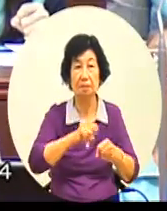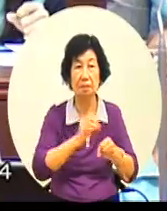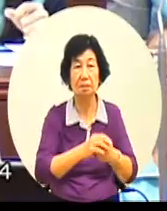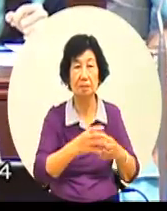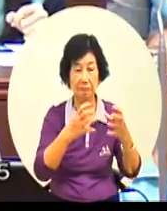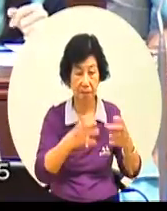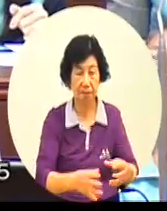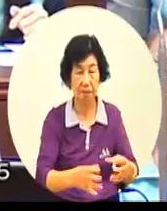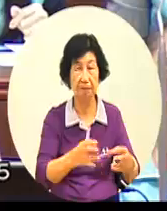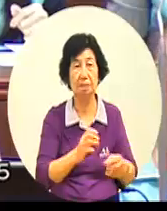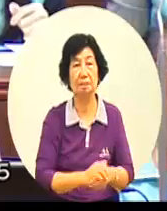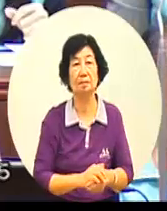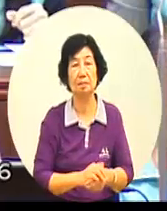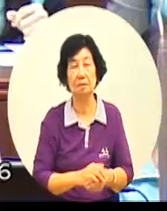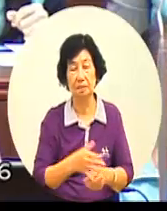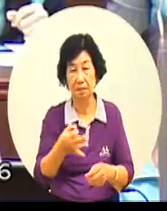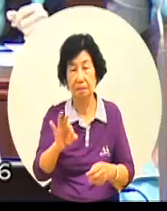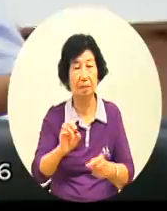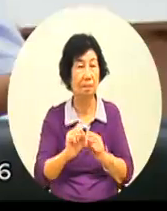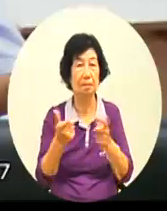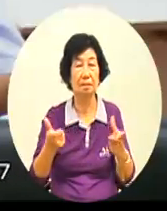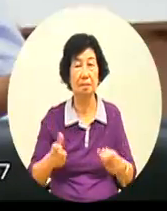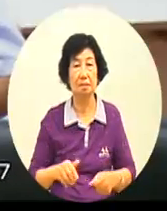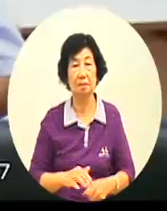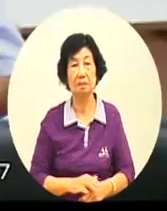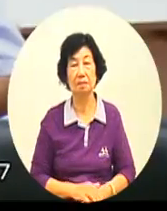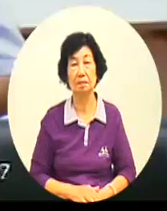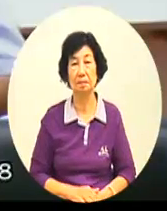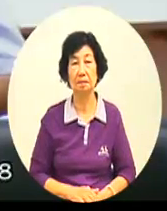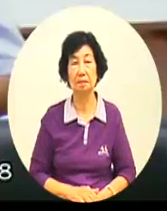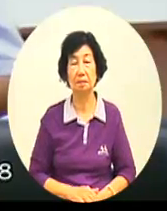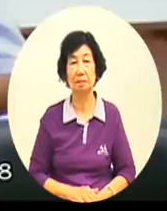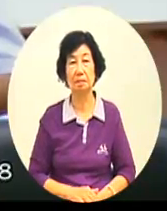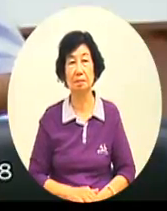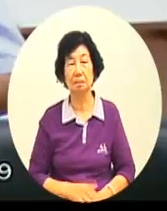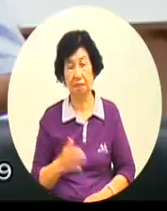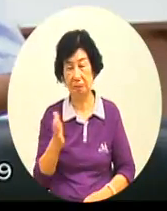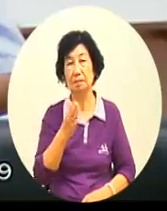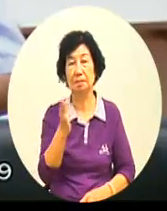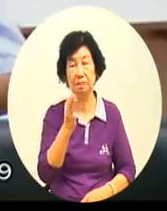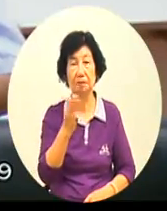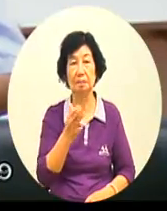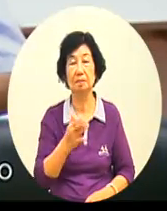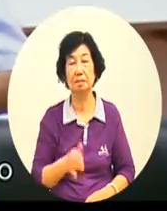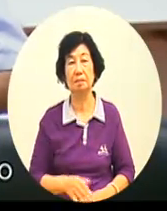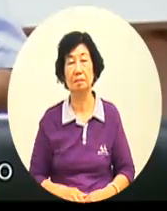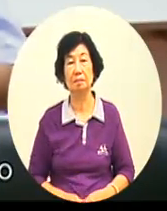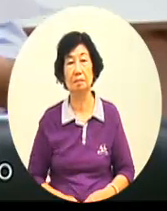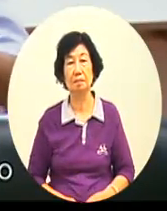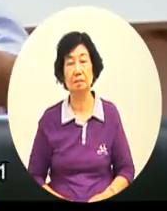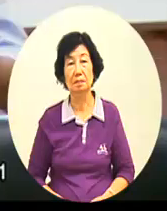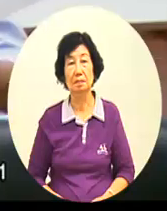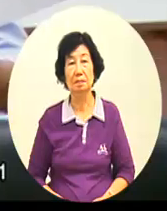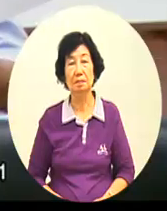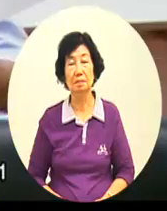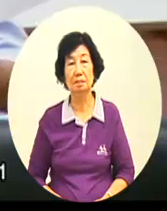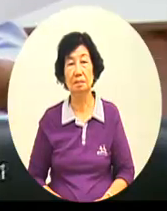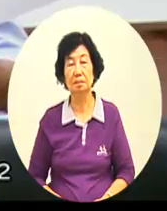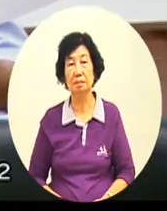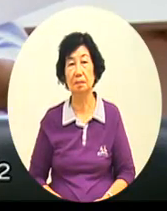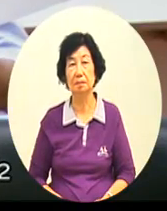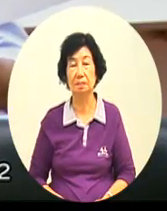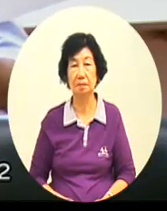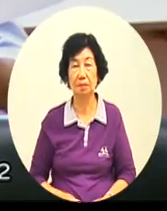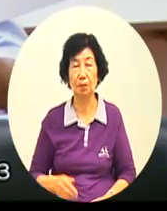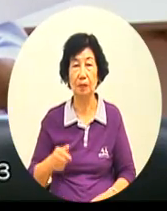不一样。 哦，好，请坐。讲错没有关系，差不多了，请坐，局长哈。那么做500个旗